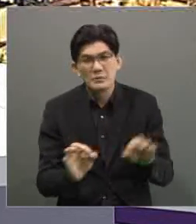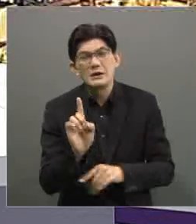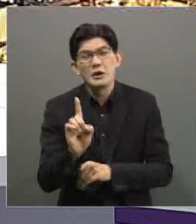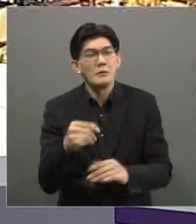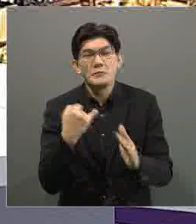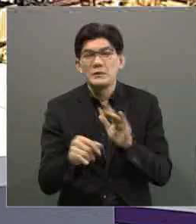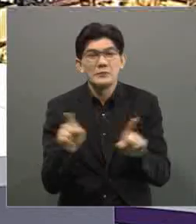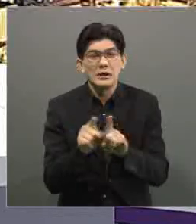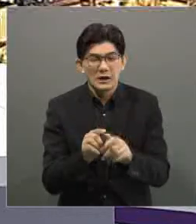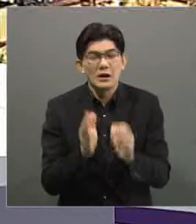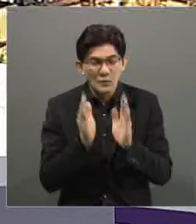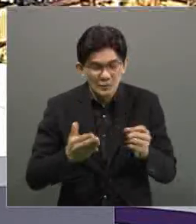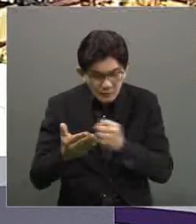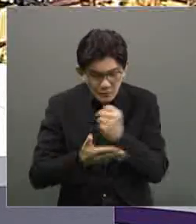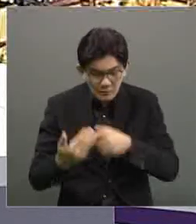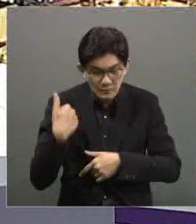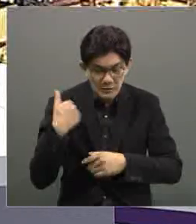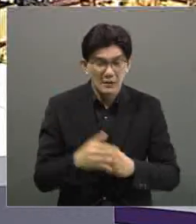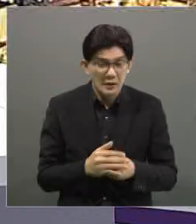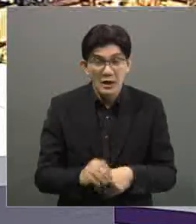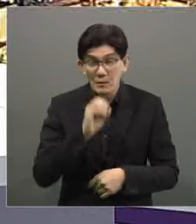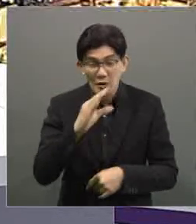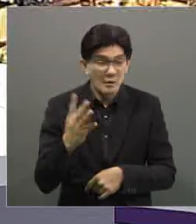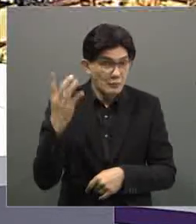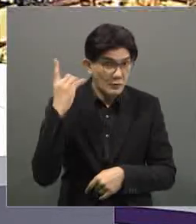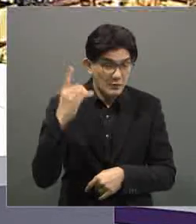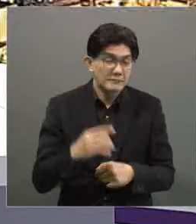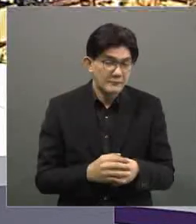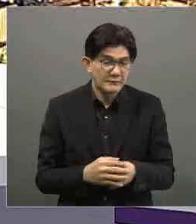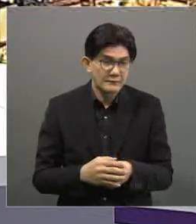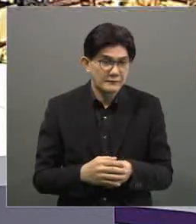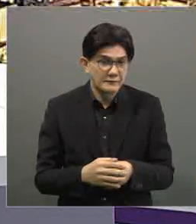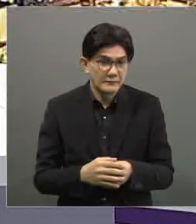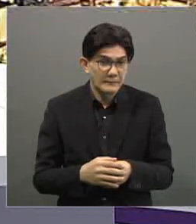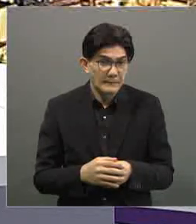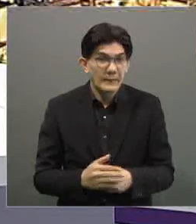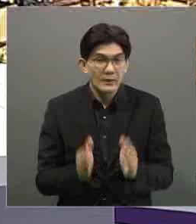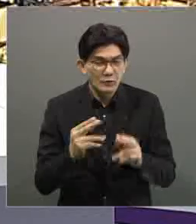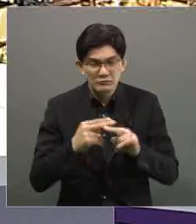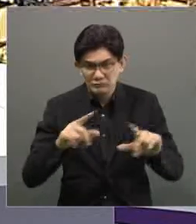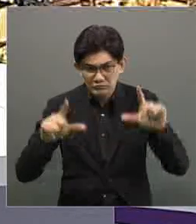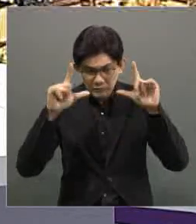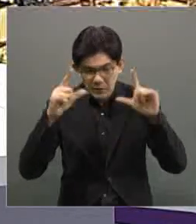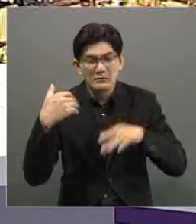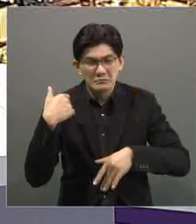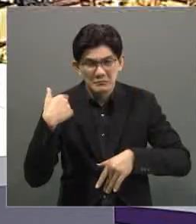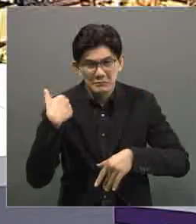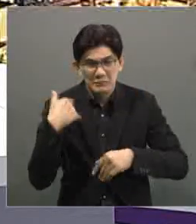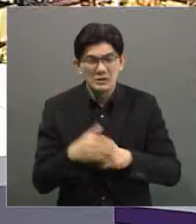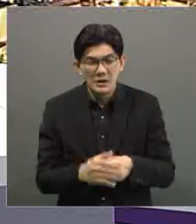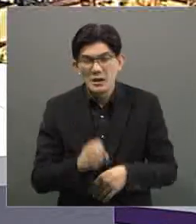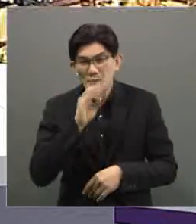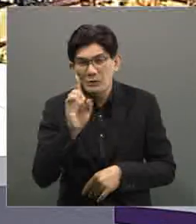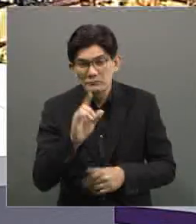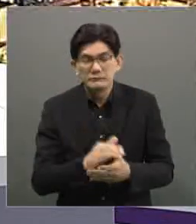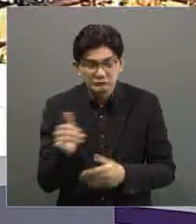เป็นผู้เสพยังไงก็ผิดกฎหมาย คุณหมอชนน่านบอกเมื่อวานนี้ตั้งแต่เมื่อวานนี้บอกว่าคืออินฟลูเอนเซอร์หลายๆคนที่ออกมาอันนี้เป็นสิ่งที่คุณหมอชนน่าน